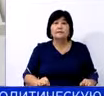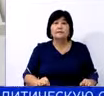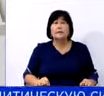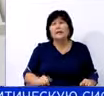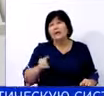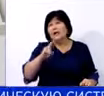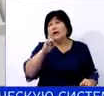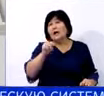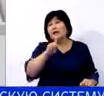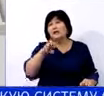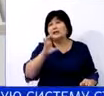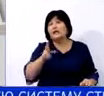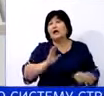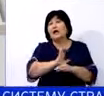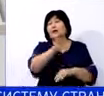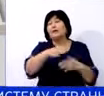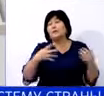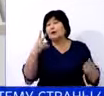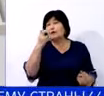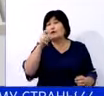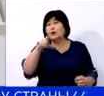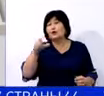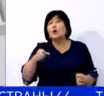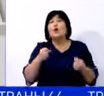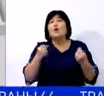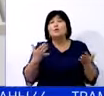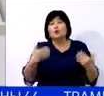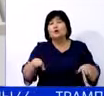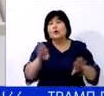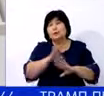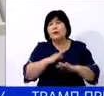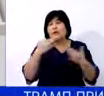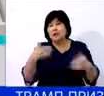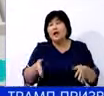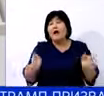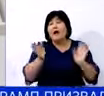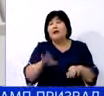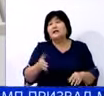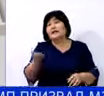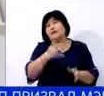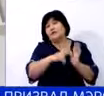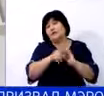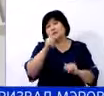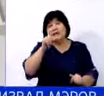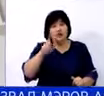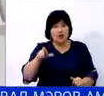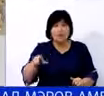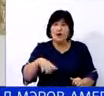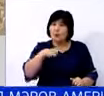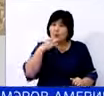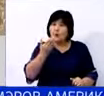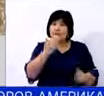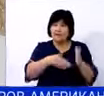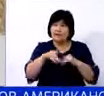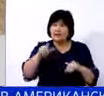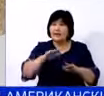Из Казалинского района нас отправили свыше 200 человек. Сколько уже ушли из жизни? Осталось нас 81 человек. Многие